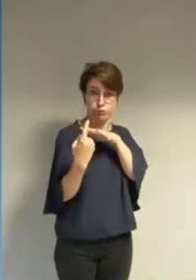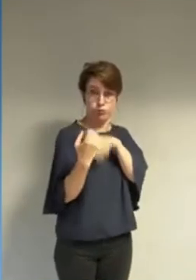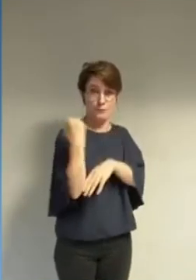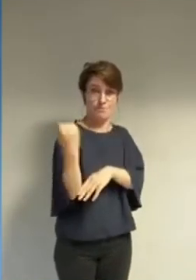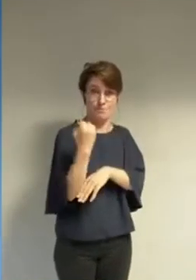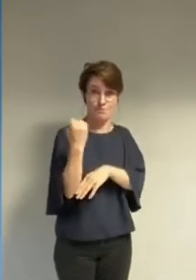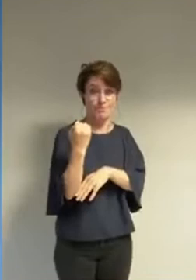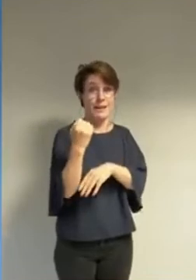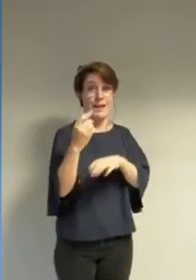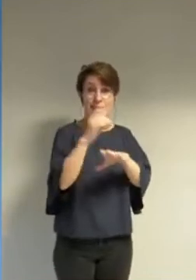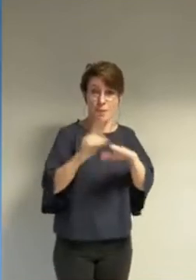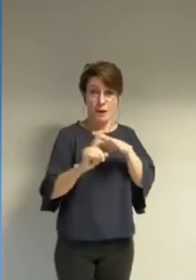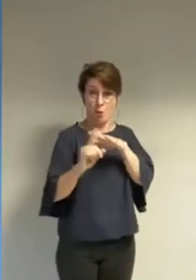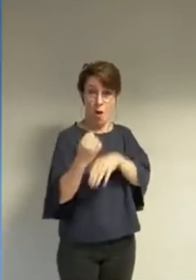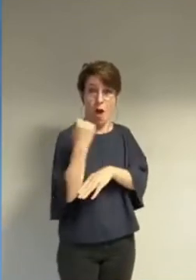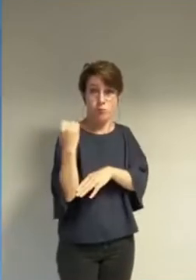la région, dans la nation.